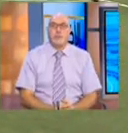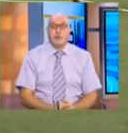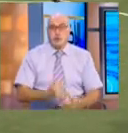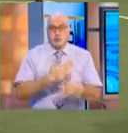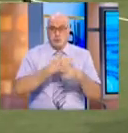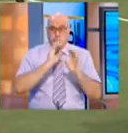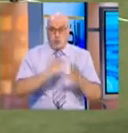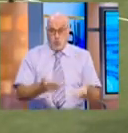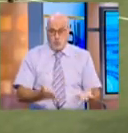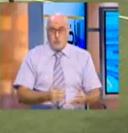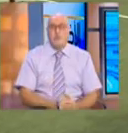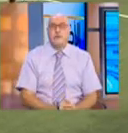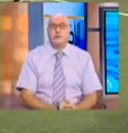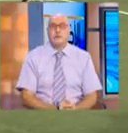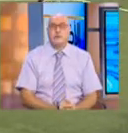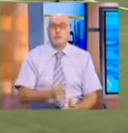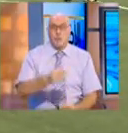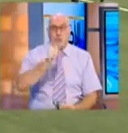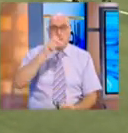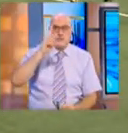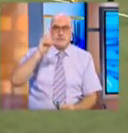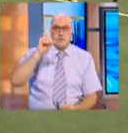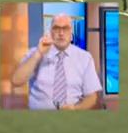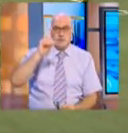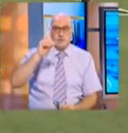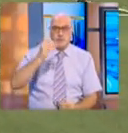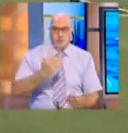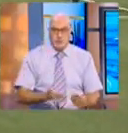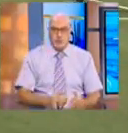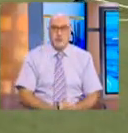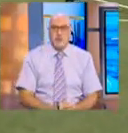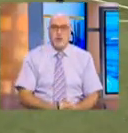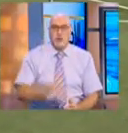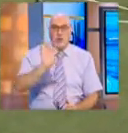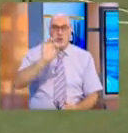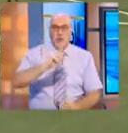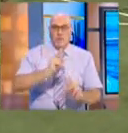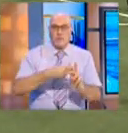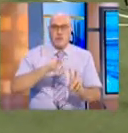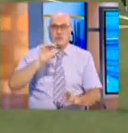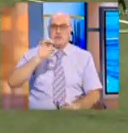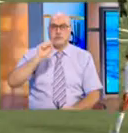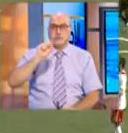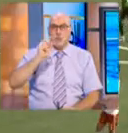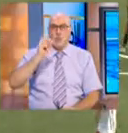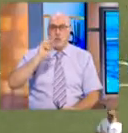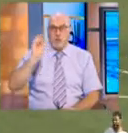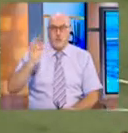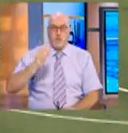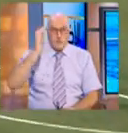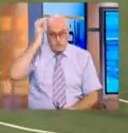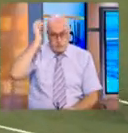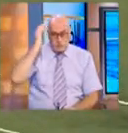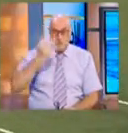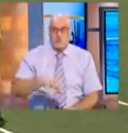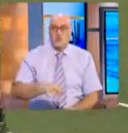لرزنامة بطولة الرابطة الأولى المحترفة، يواجه اليوم مولودية وهران شبيبة الصاورة، فيما يتبارى شباب قسنطينة